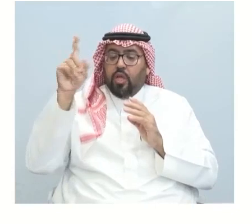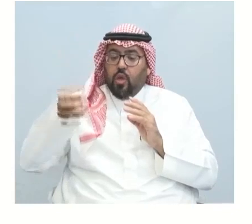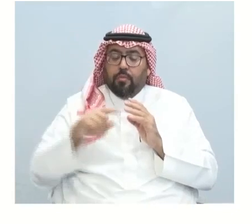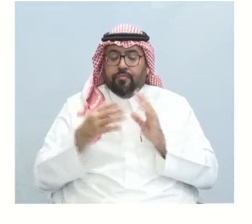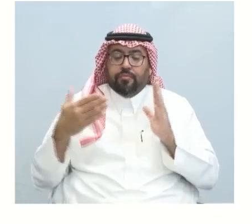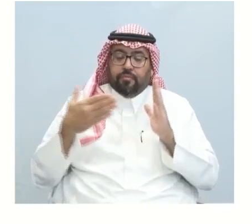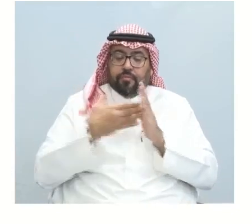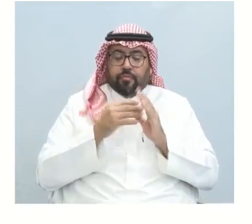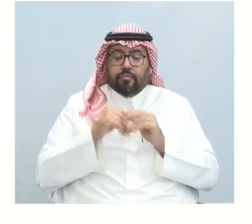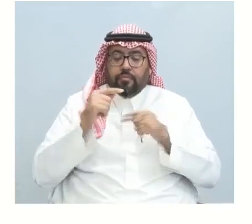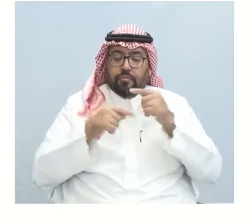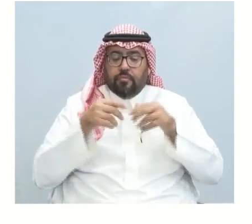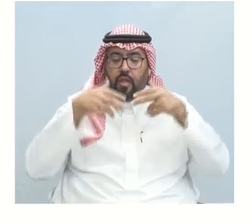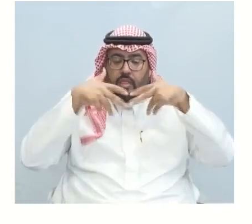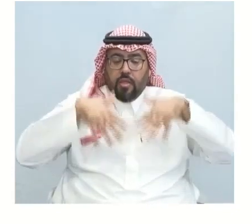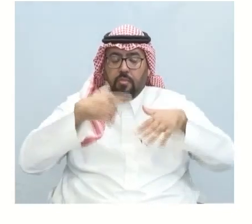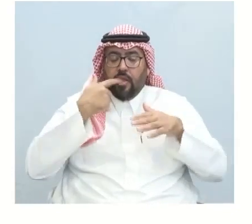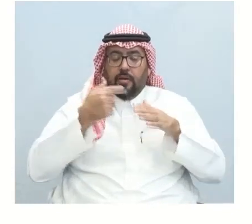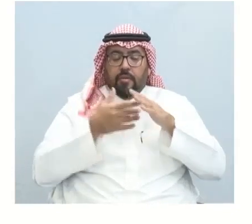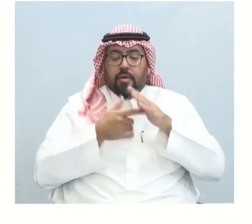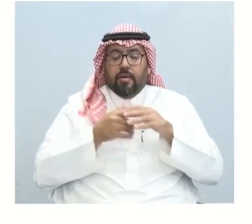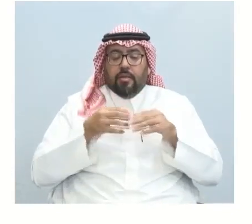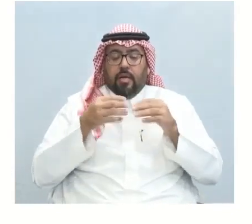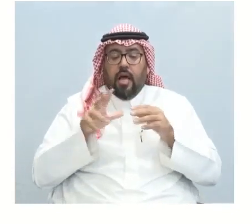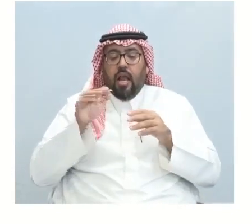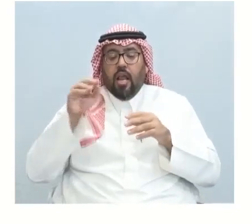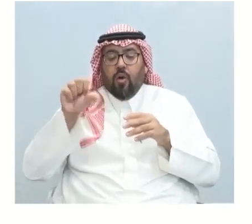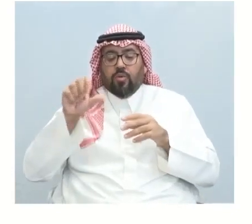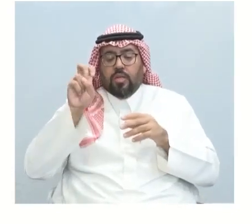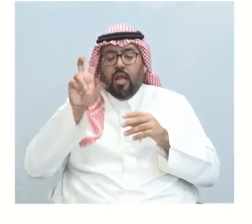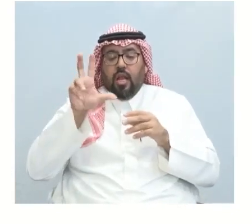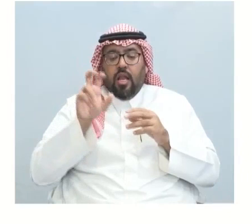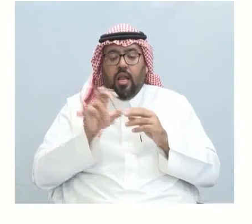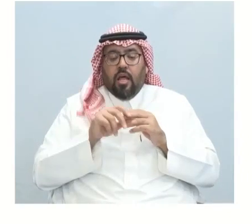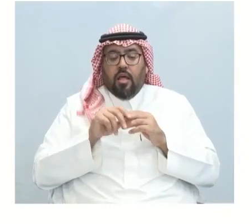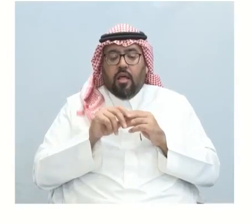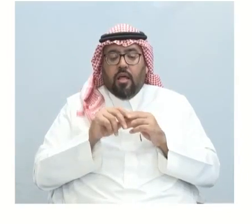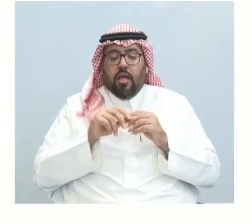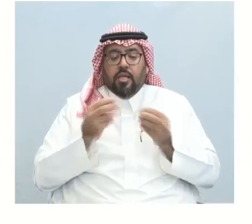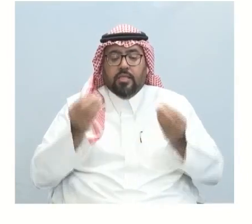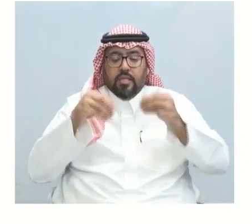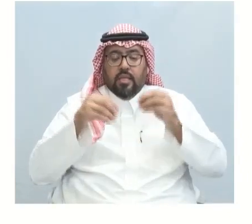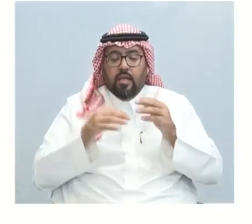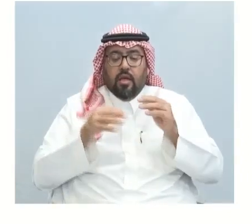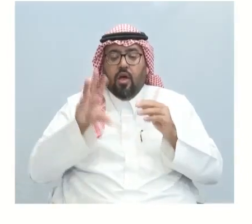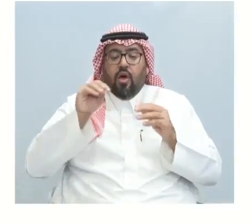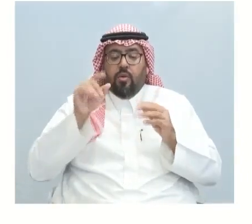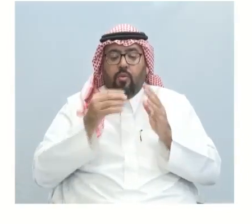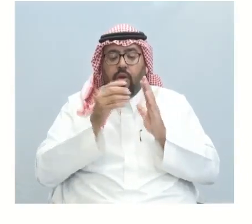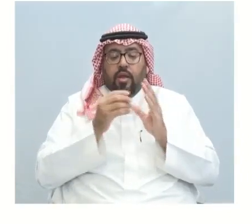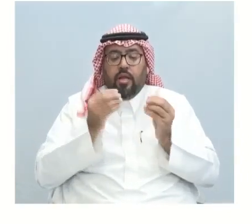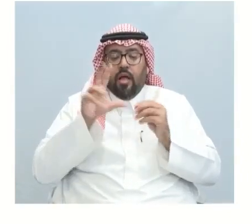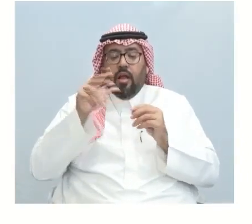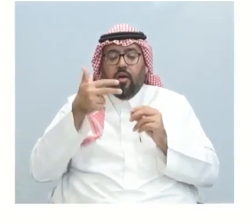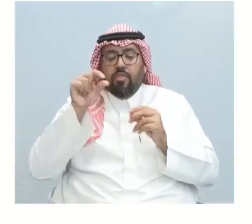واتت بعد ذلك المرحله الاخرى سميناها طور الحوصله في طور الحو صله يزداد افراز هرموني الغده